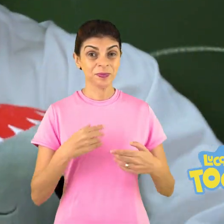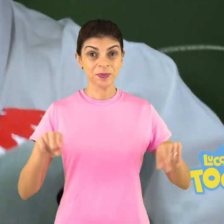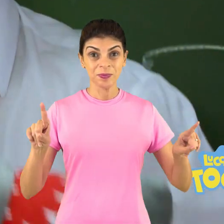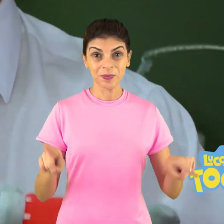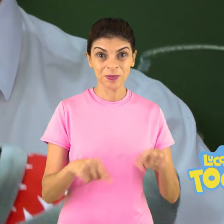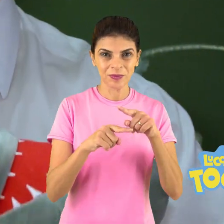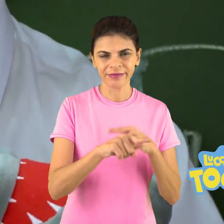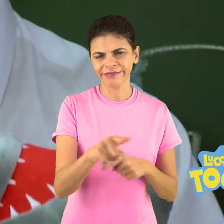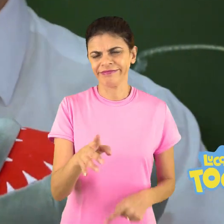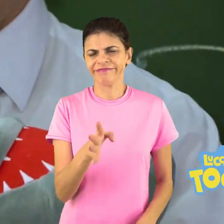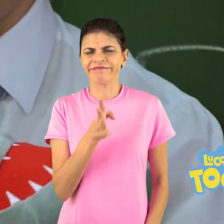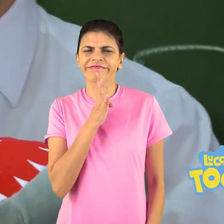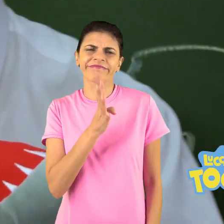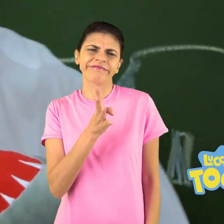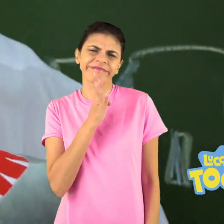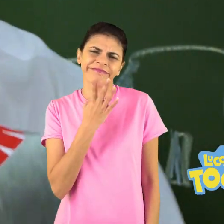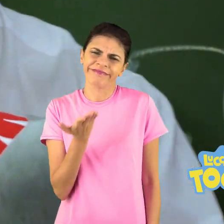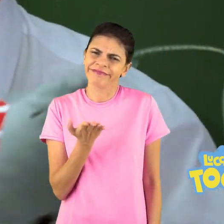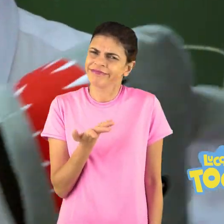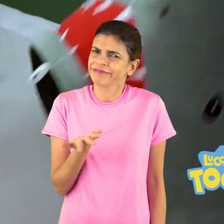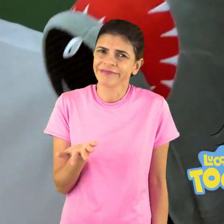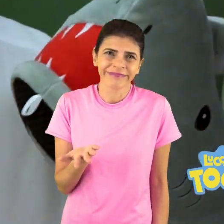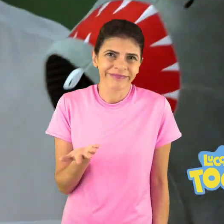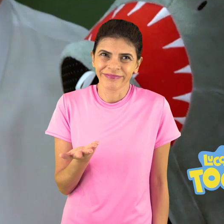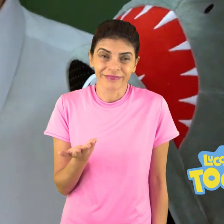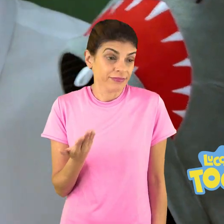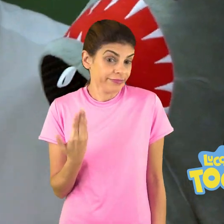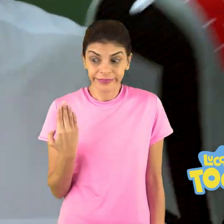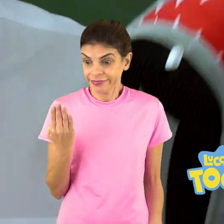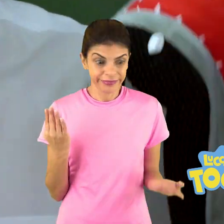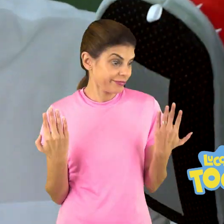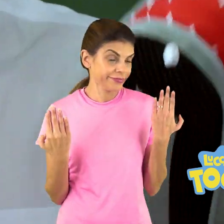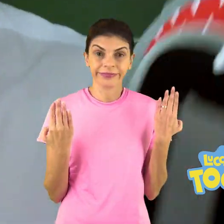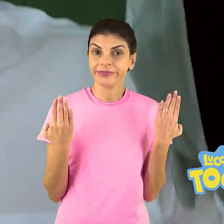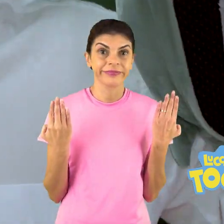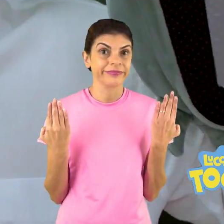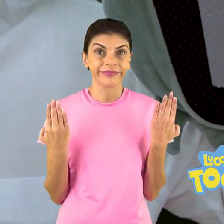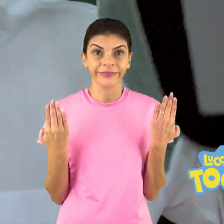Música, com certeza vocês conhecem.